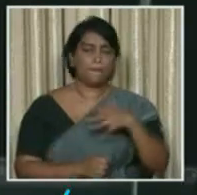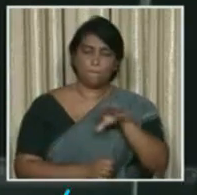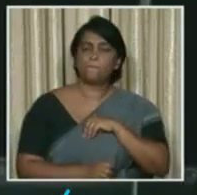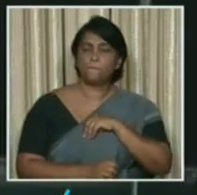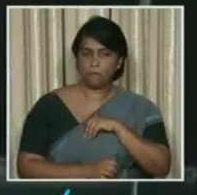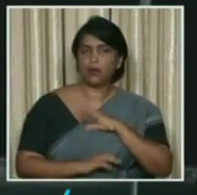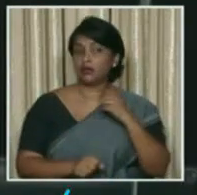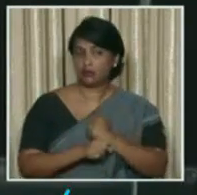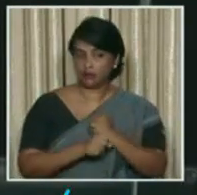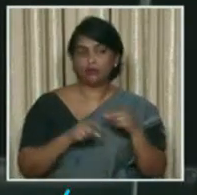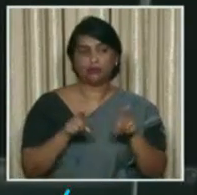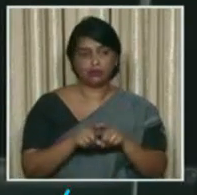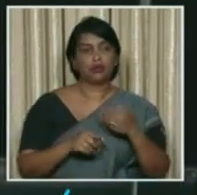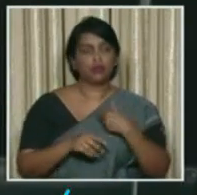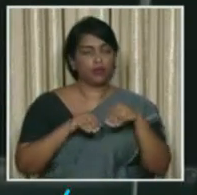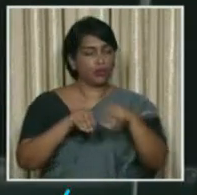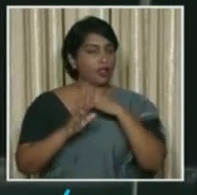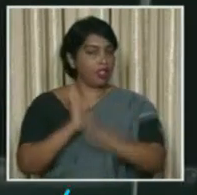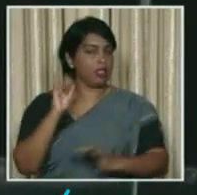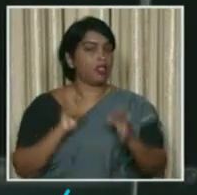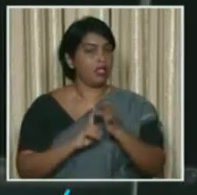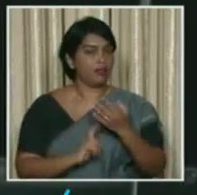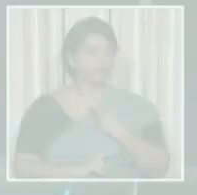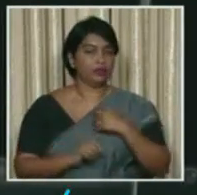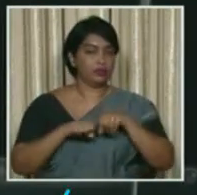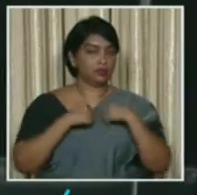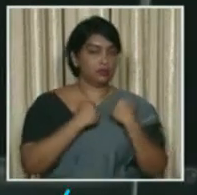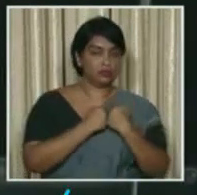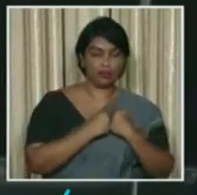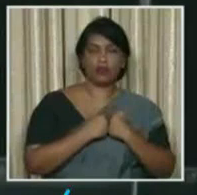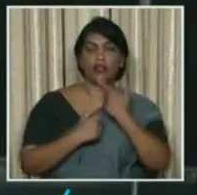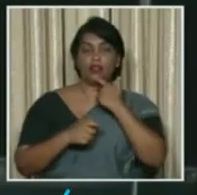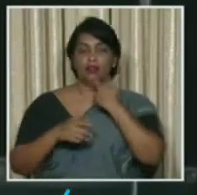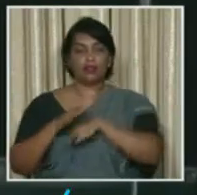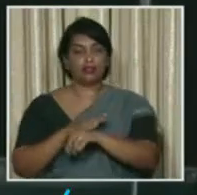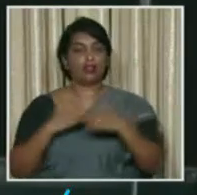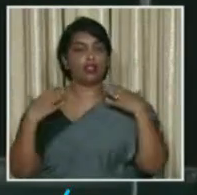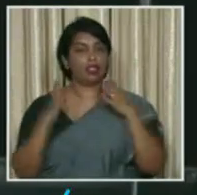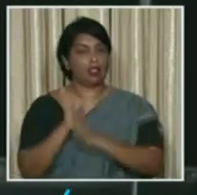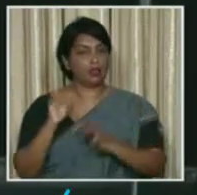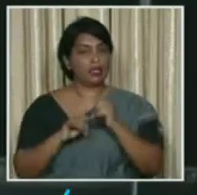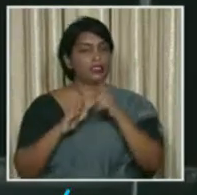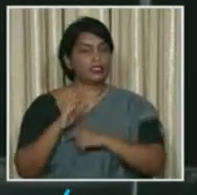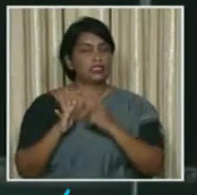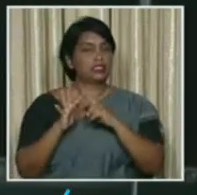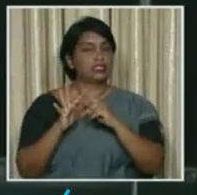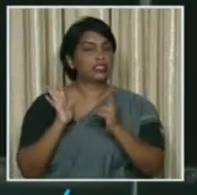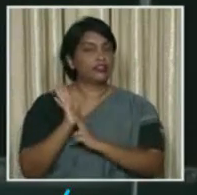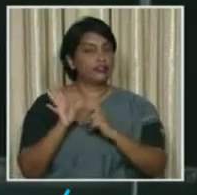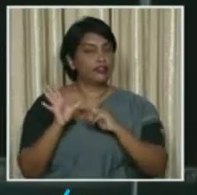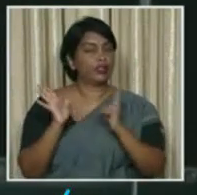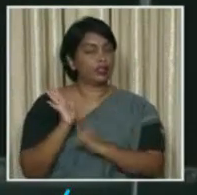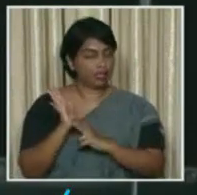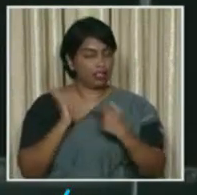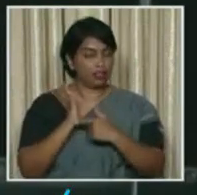පිළිගන්නවා. ක්‍රමවේදයේ හරි නැහැ. මම වැවිලි කර්මාන්ත ඇමතිවරයා හැටියට සමාගම් පැත්වෙනුත් වතු වැඩසටහන පාසුකම් ඇමතිවරයා හැටියට ජීවන් ටොන්ඩමන් ඇමතිතුමාත් පළවෙනි පැය